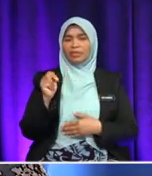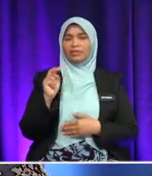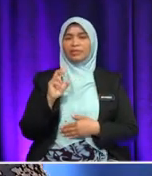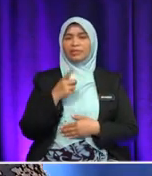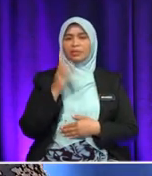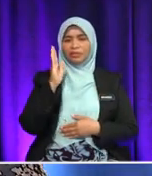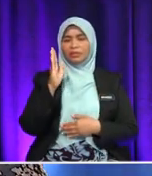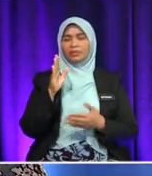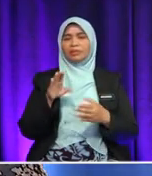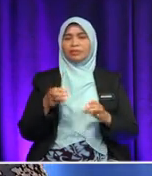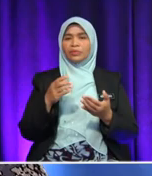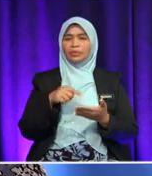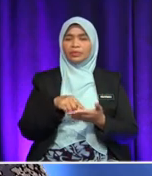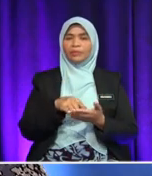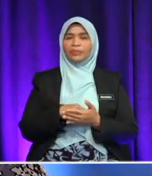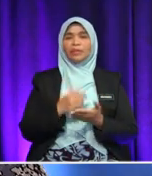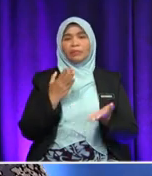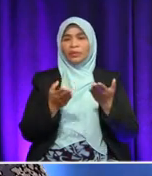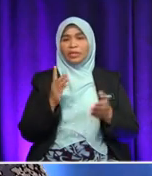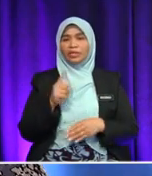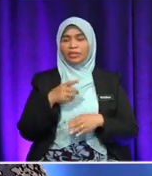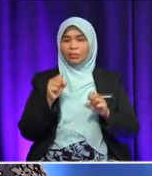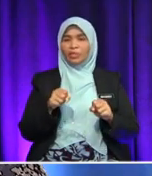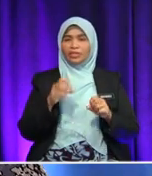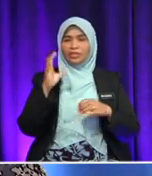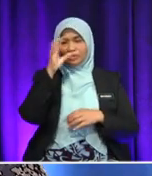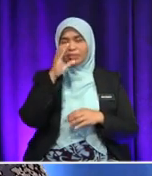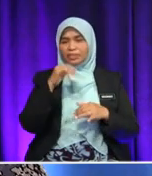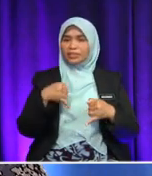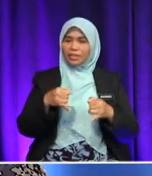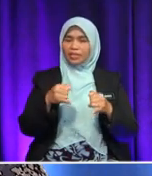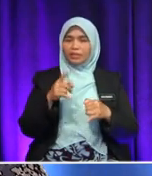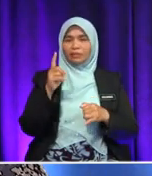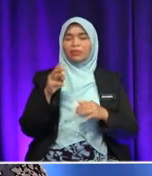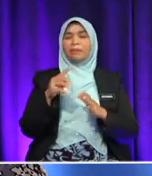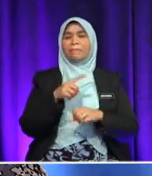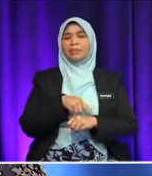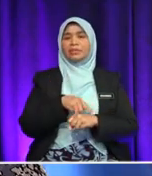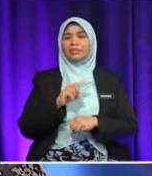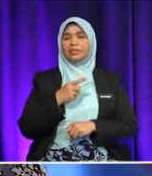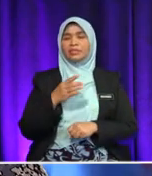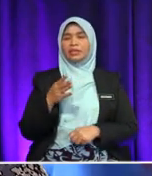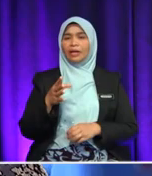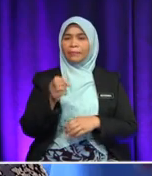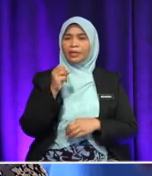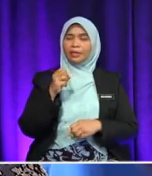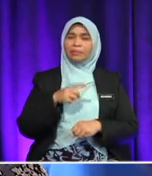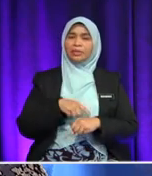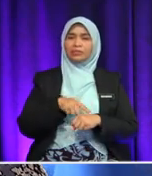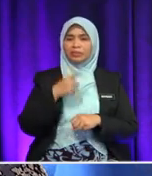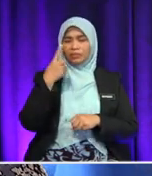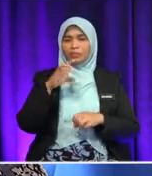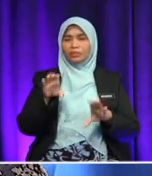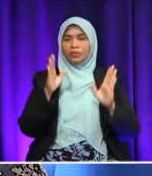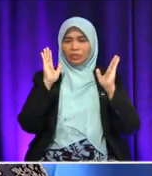daripada salat sunah tasbih mungkin kita boleh coba cari Jalan Ustaz satu masuk ke kita ambil peluang untuk salat tasbih saya pun